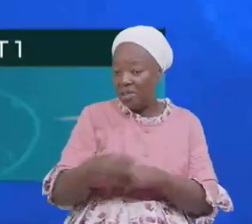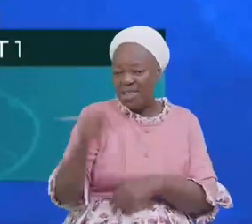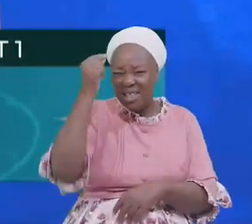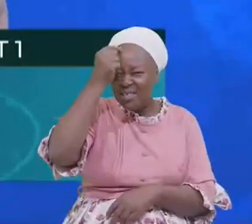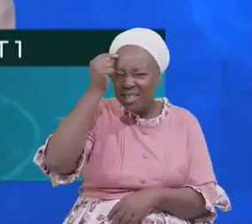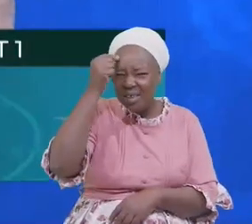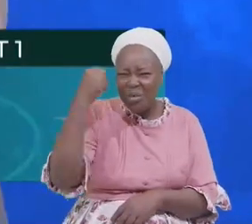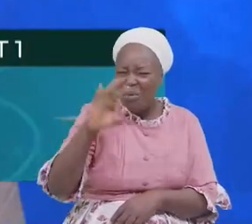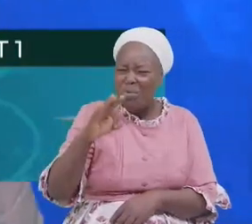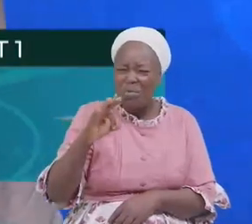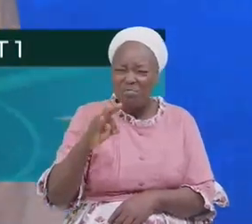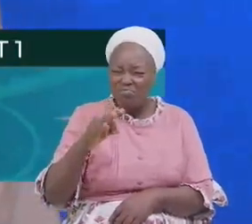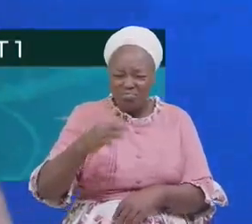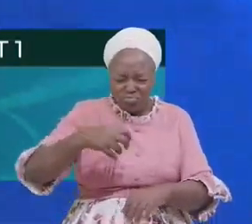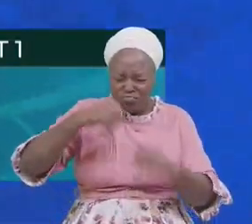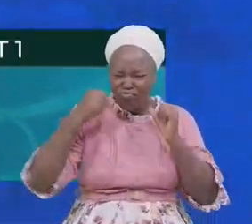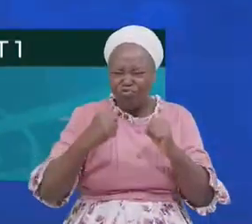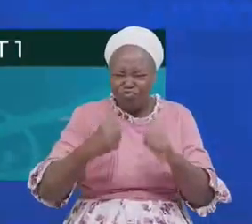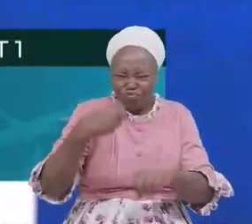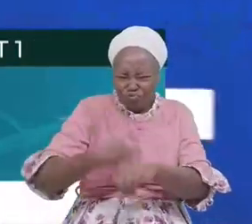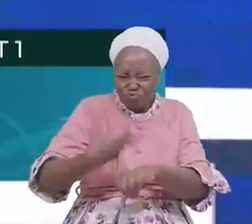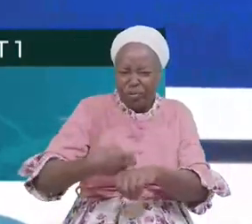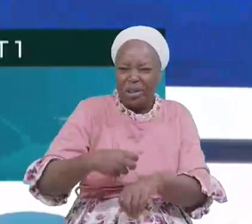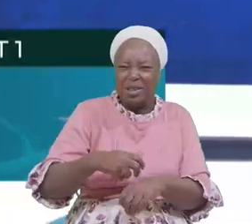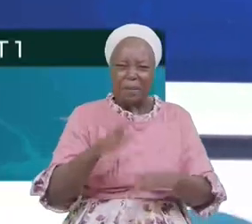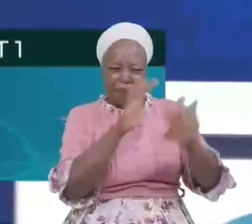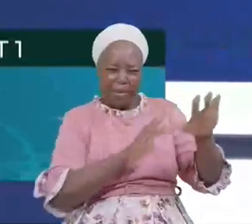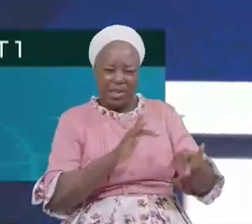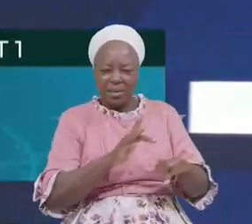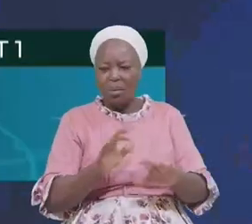Et il y a des gens qui pensent à la miséricorde dure.